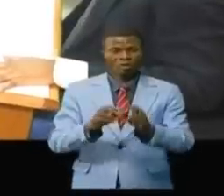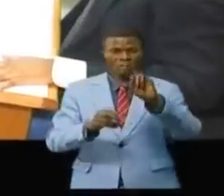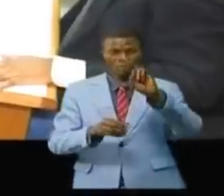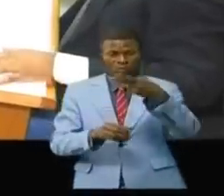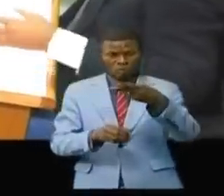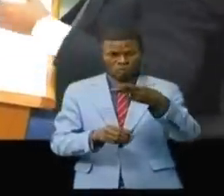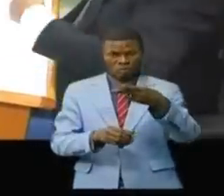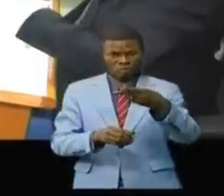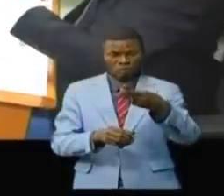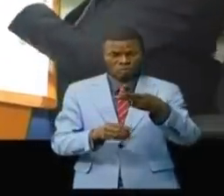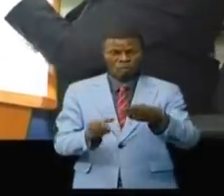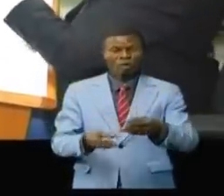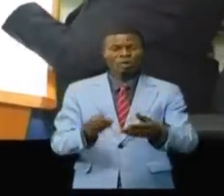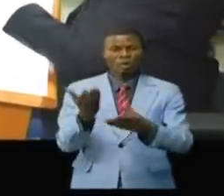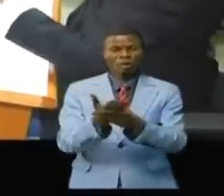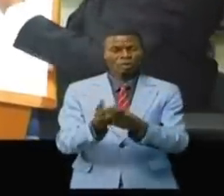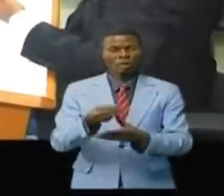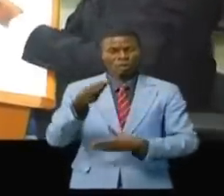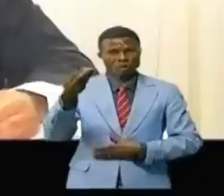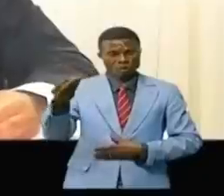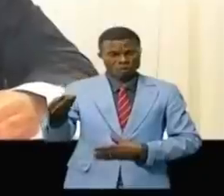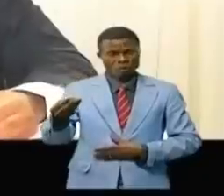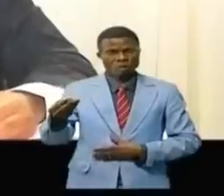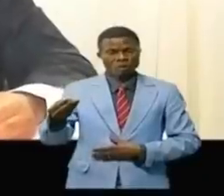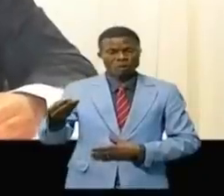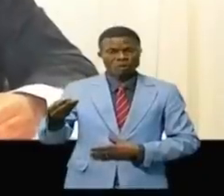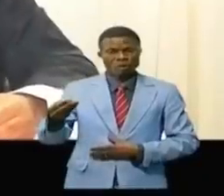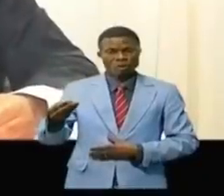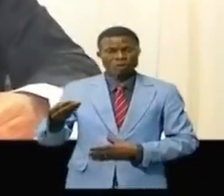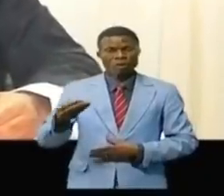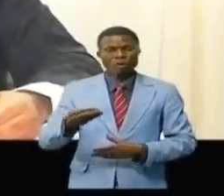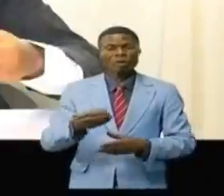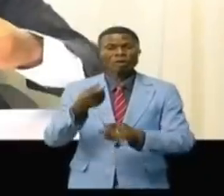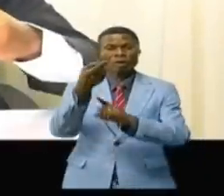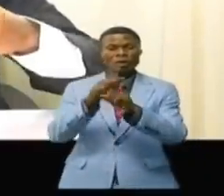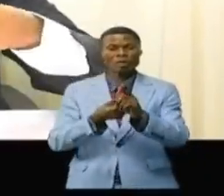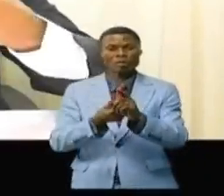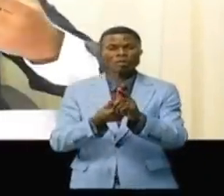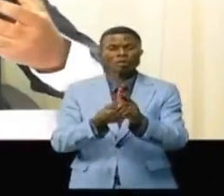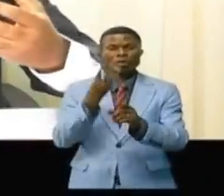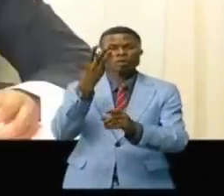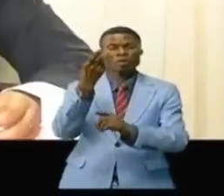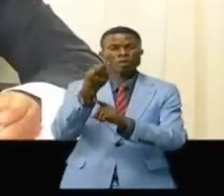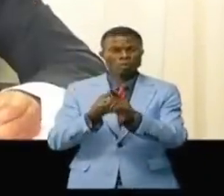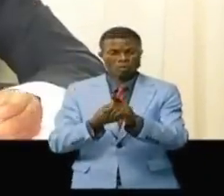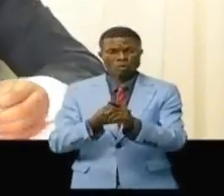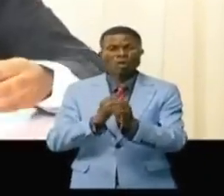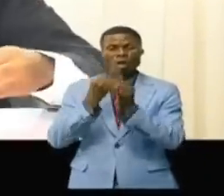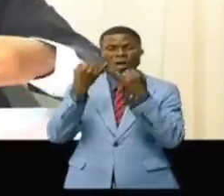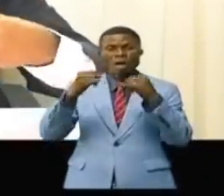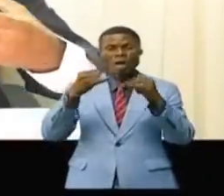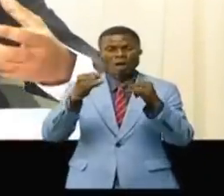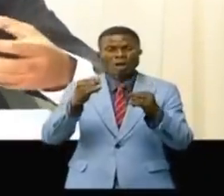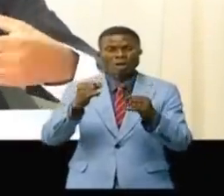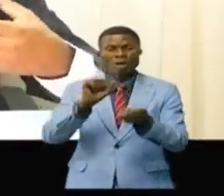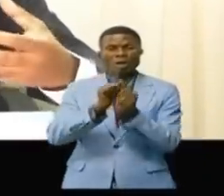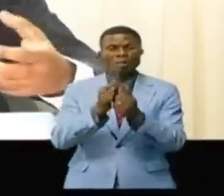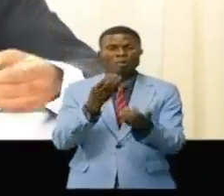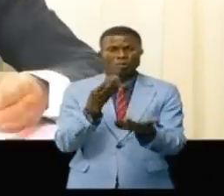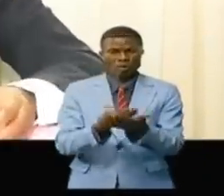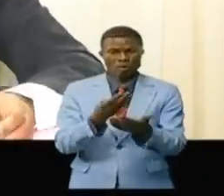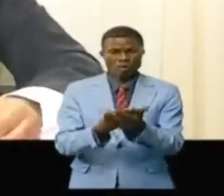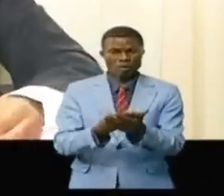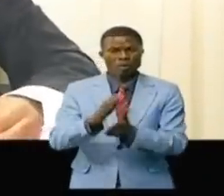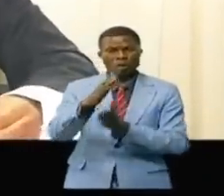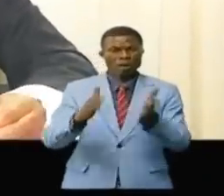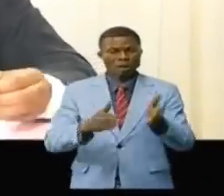deuxième transmission, c'est la transmission trimestrielle de données sur l'exécution du budget en recettes comme